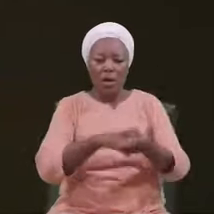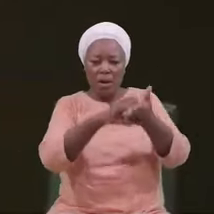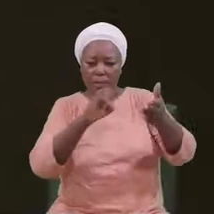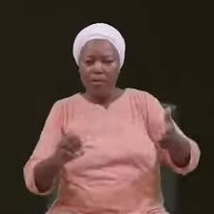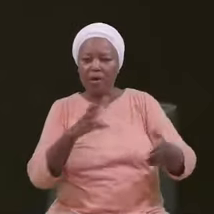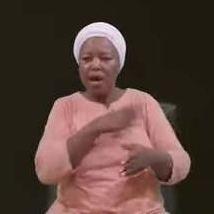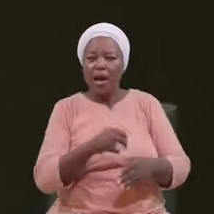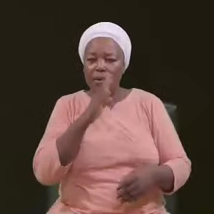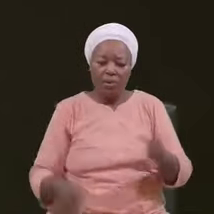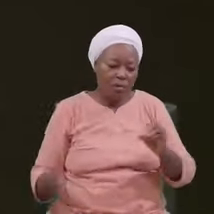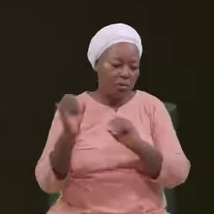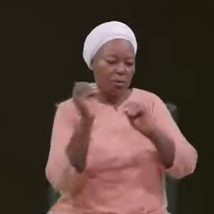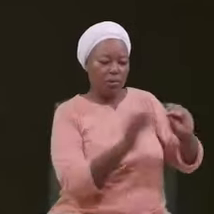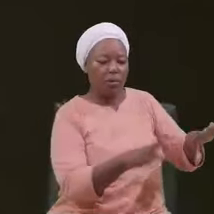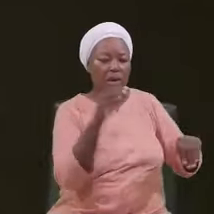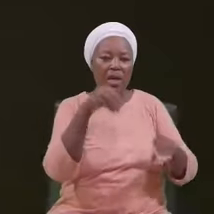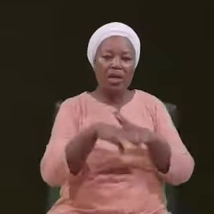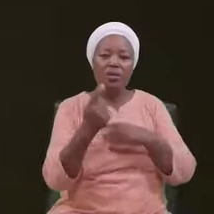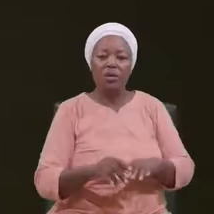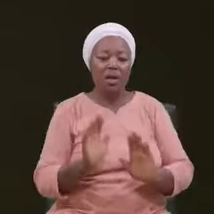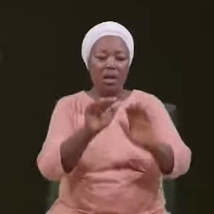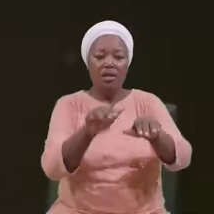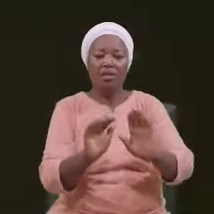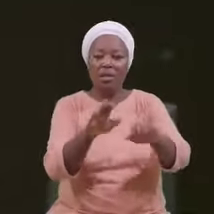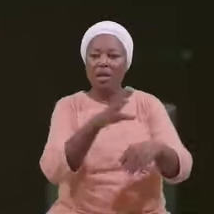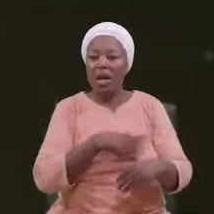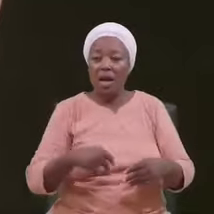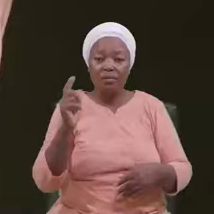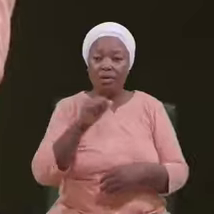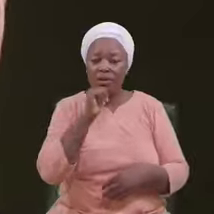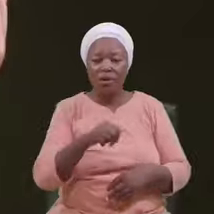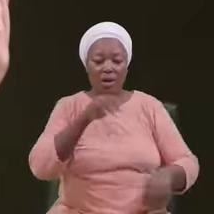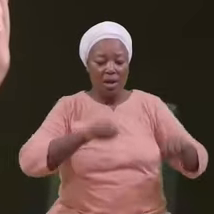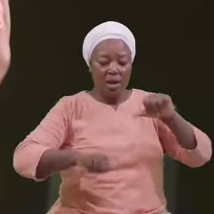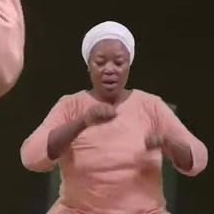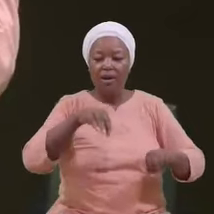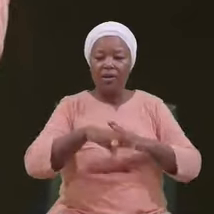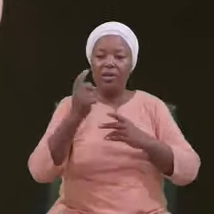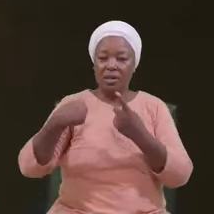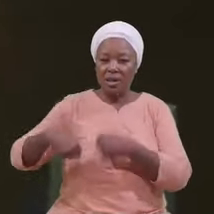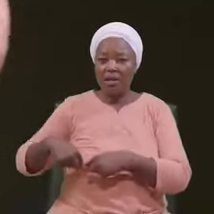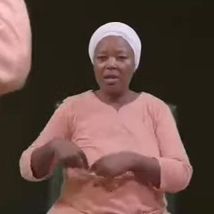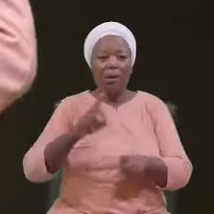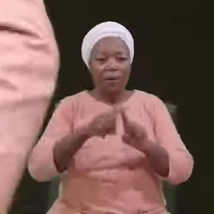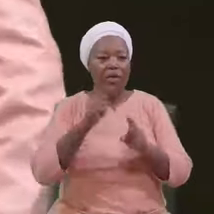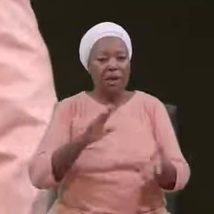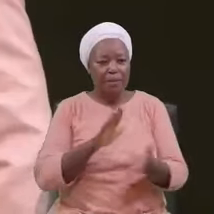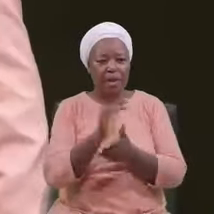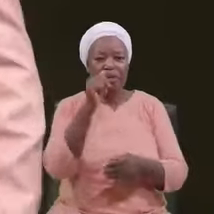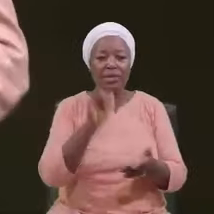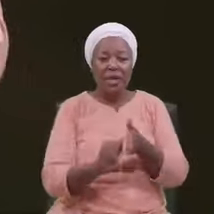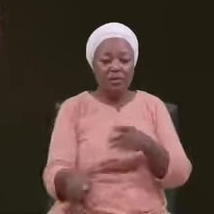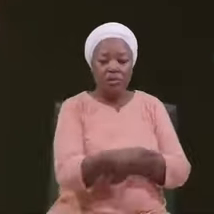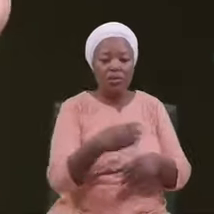jette-toi dans la mer, et s'il ne doute point en son cœur, mais croit que ce qu'il